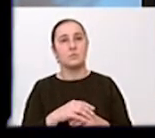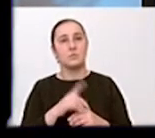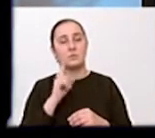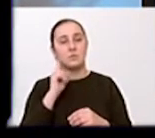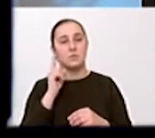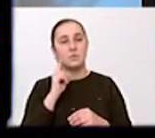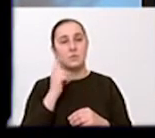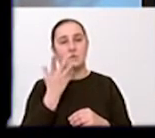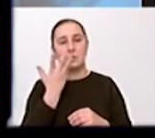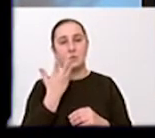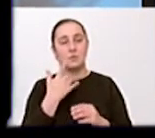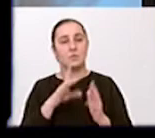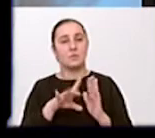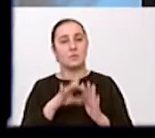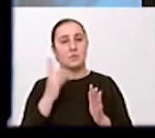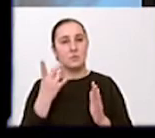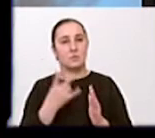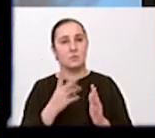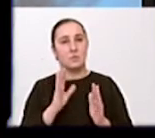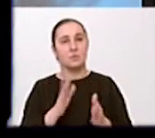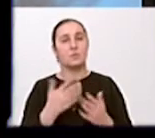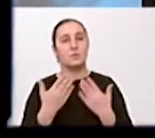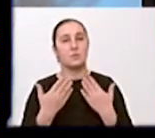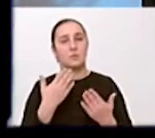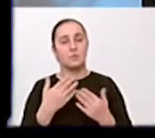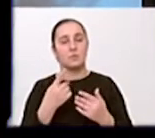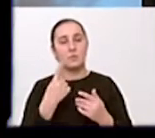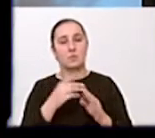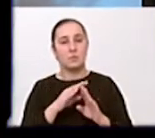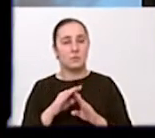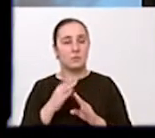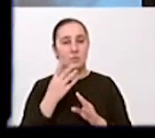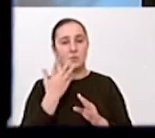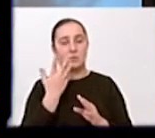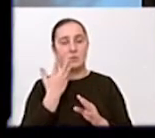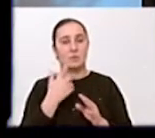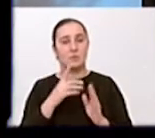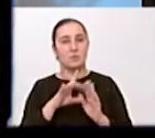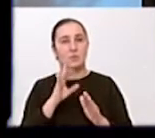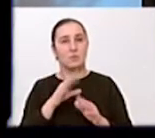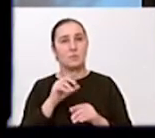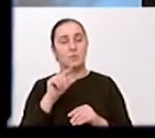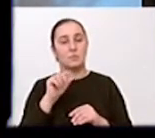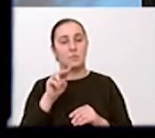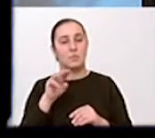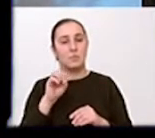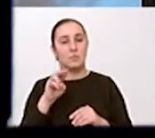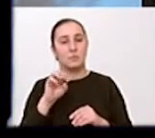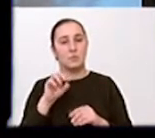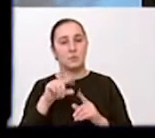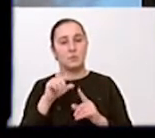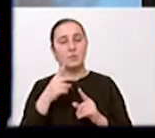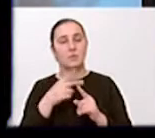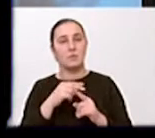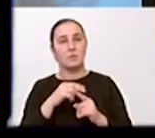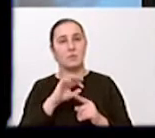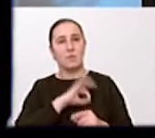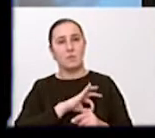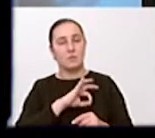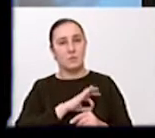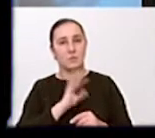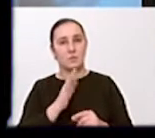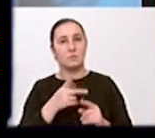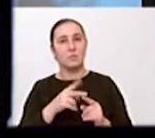yashil rangni tanlashimiz kerak. Agar biz bir xil rangni tanlashga qiynalsak, pipetkadan foydalanar edik. Bu yodingizda bo'lsa kerak.